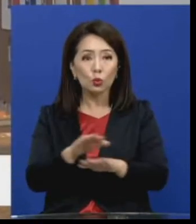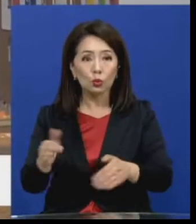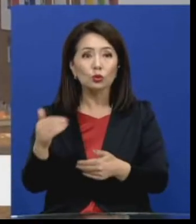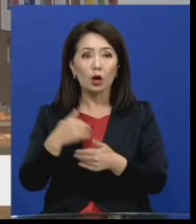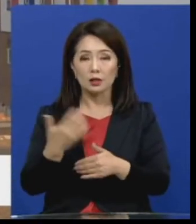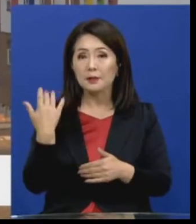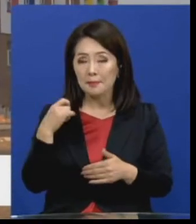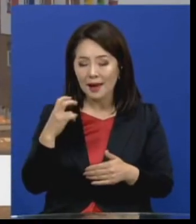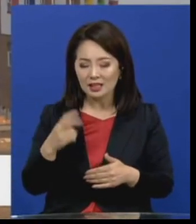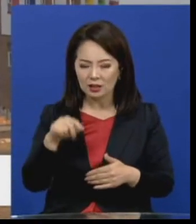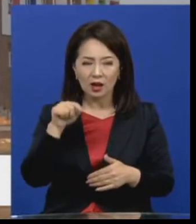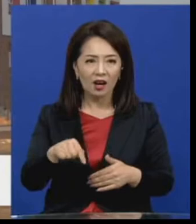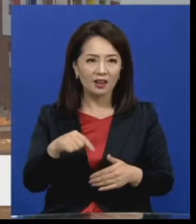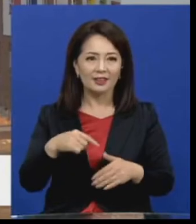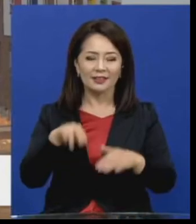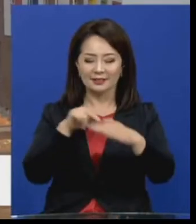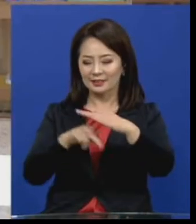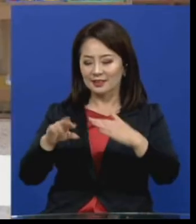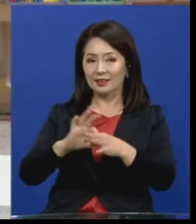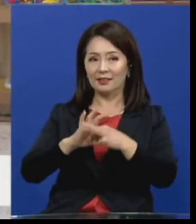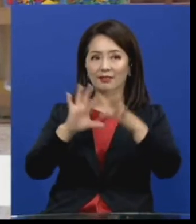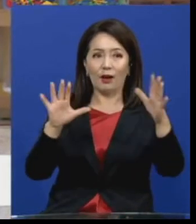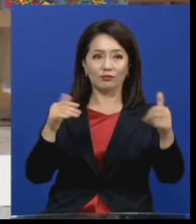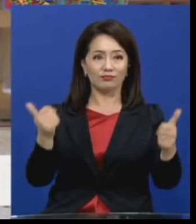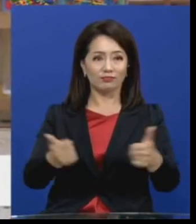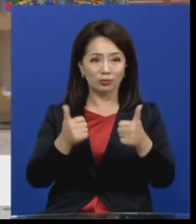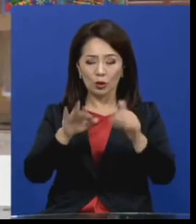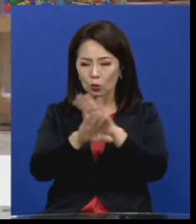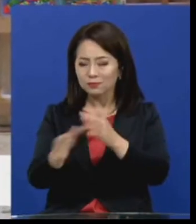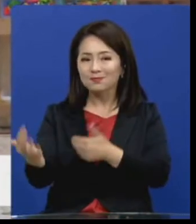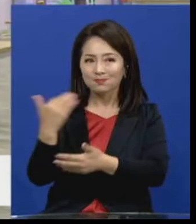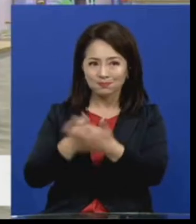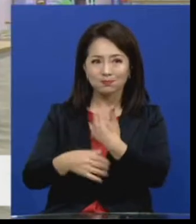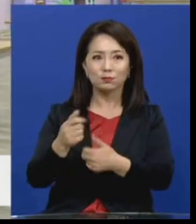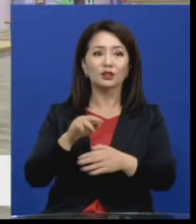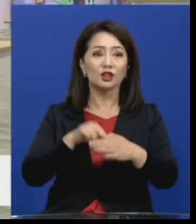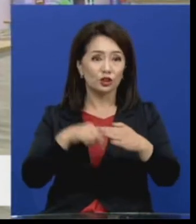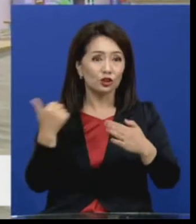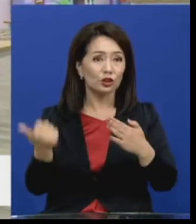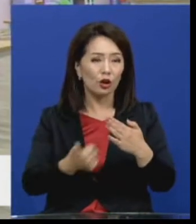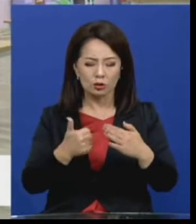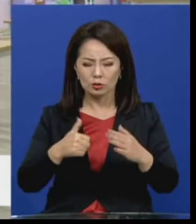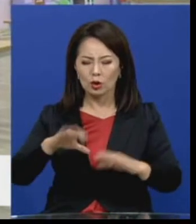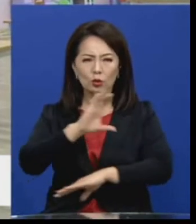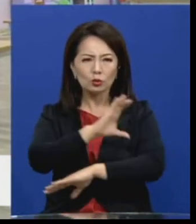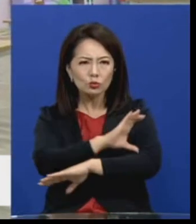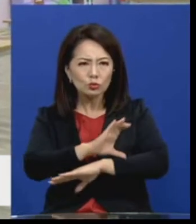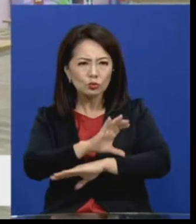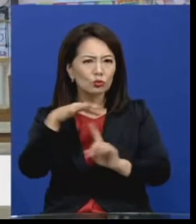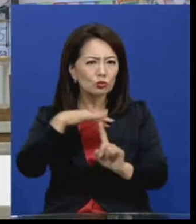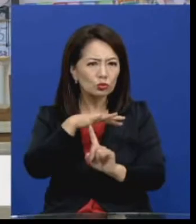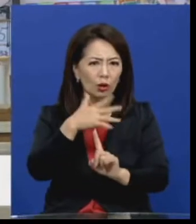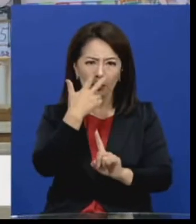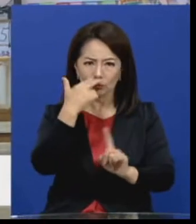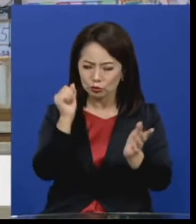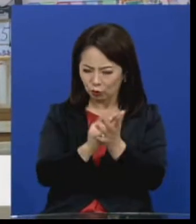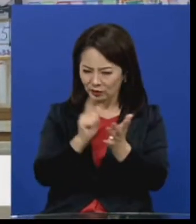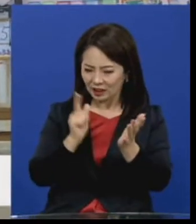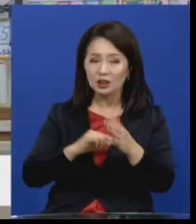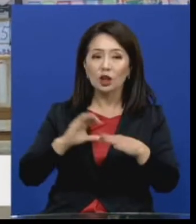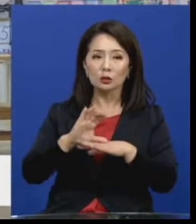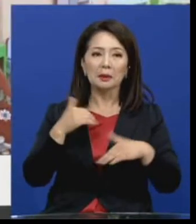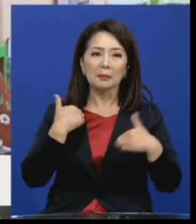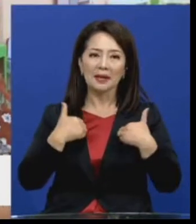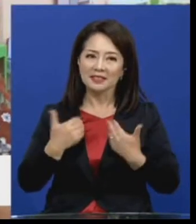байжээ. Одоо цэцэрлэгийн өргөтгөл ашиглалтад орсноор бүх хүүхдэд цэцэрлэг тамруулж байна. Хүүхдэд сурах орчин хамгийн чухал гэдгийг сумын багш